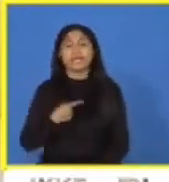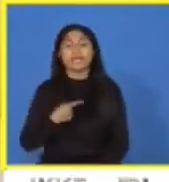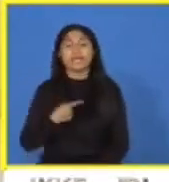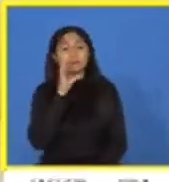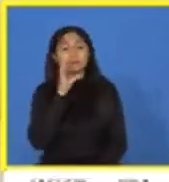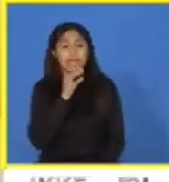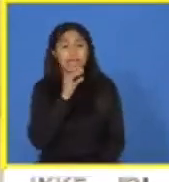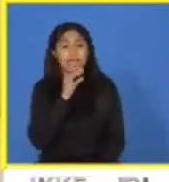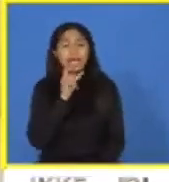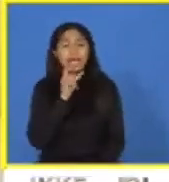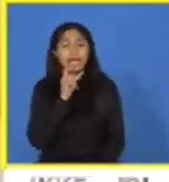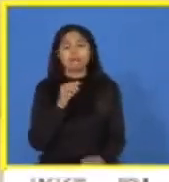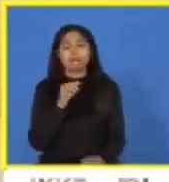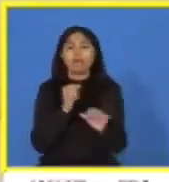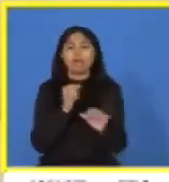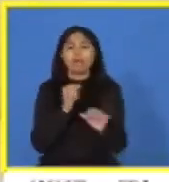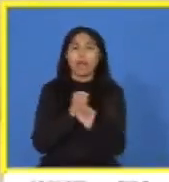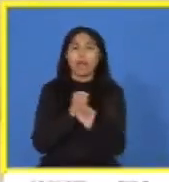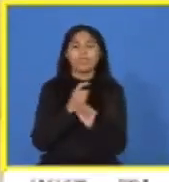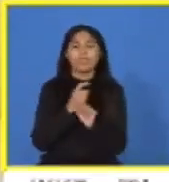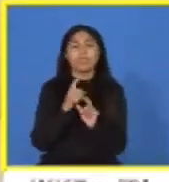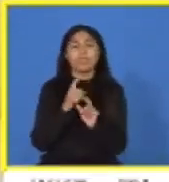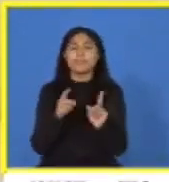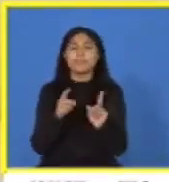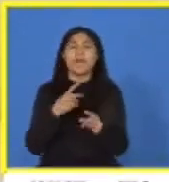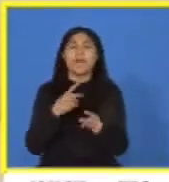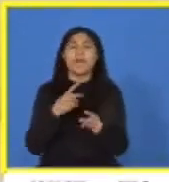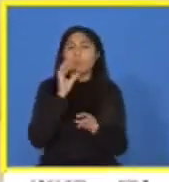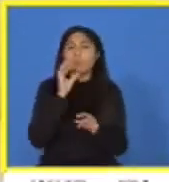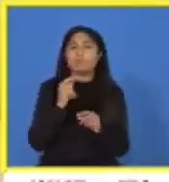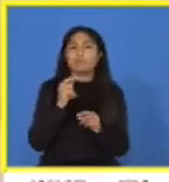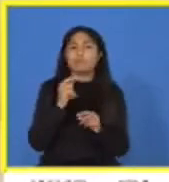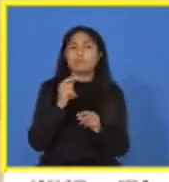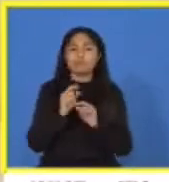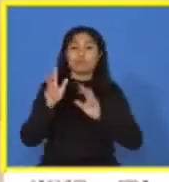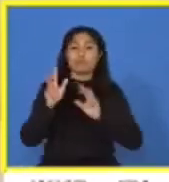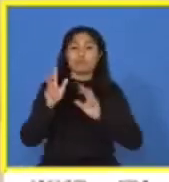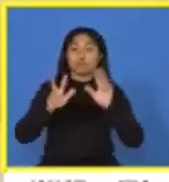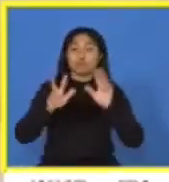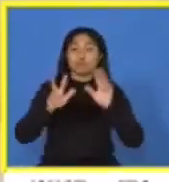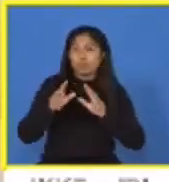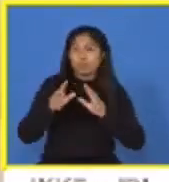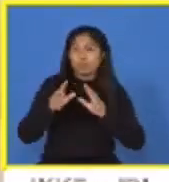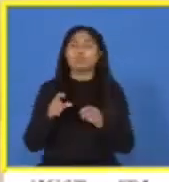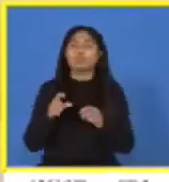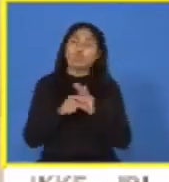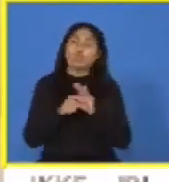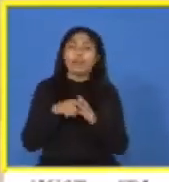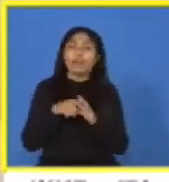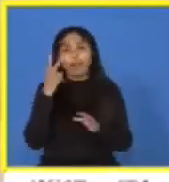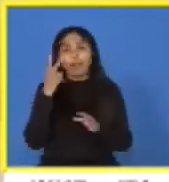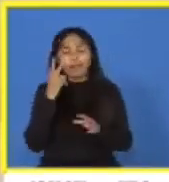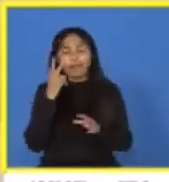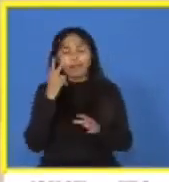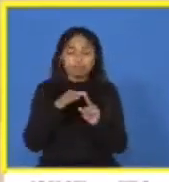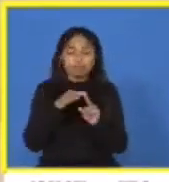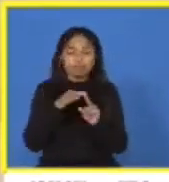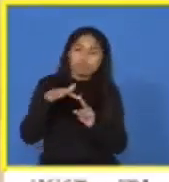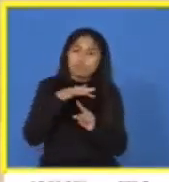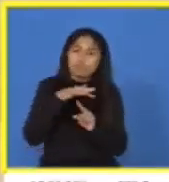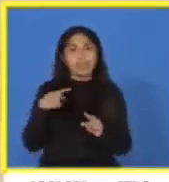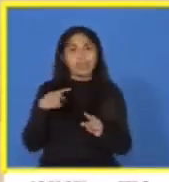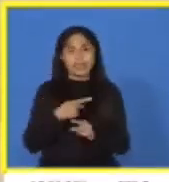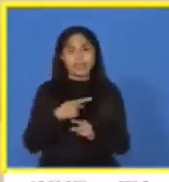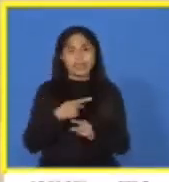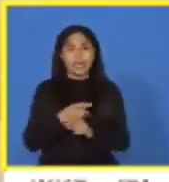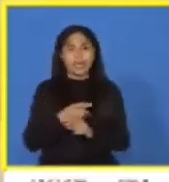global. Kaitan dengan Nusa Tenggara Timur, tapi kita lihat di sekeliling kita saat ini. Misalnya pemerintah kota, karena kita sudah berada di